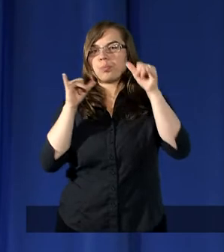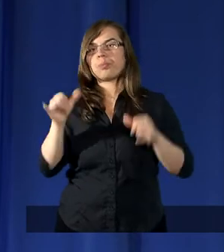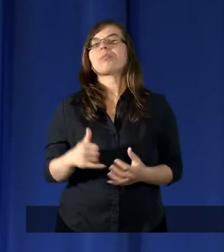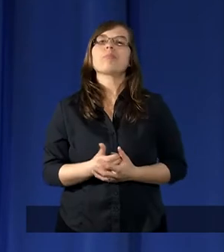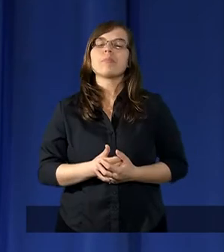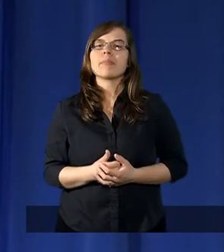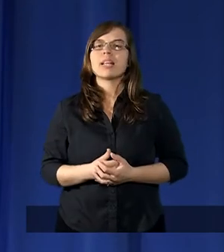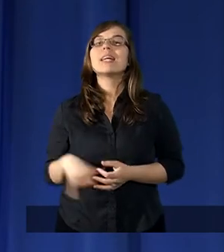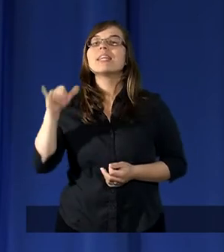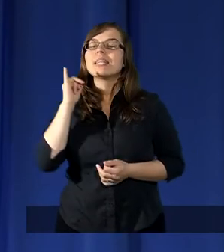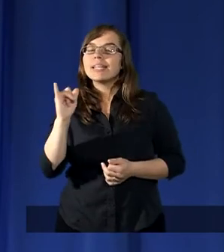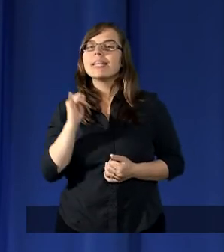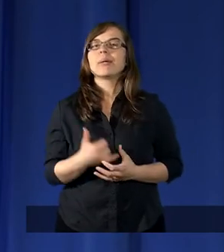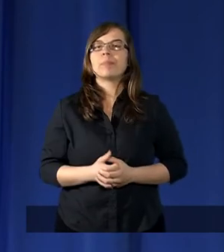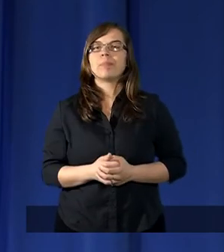i